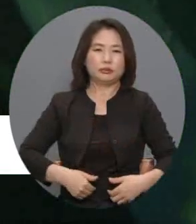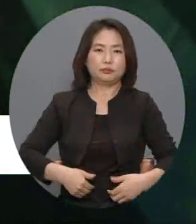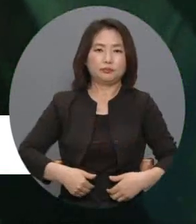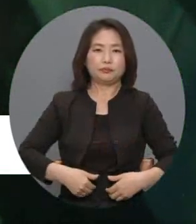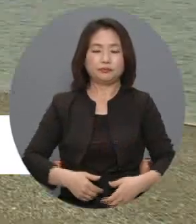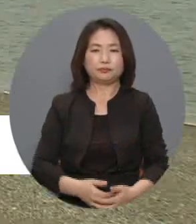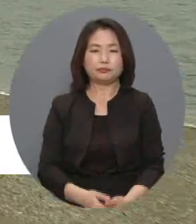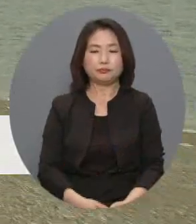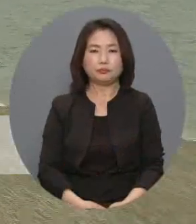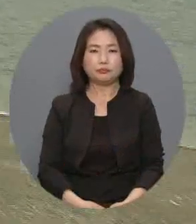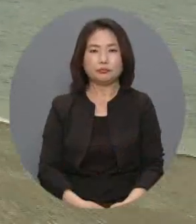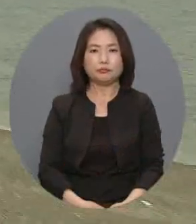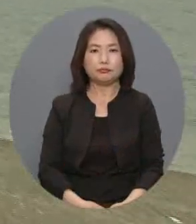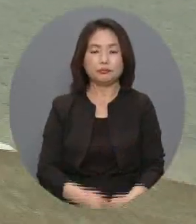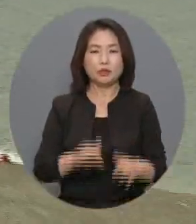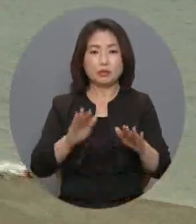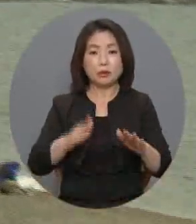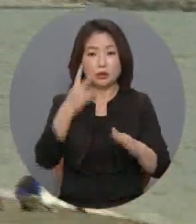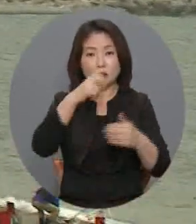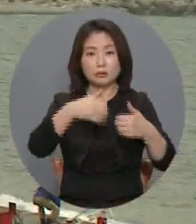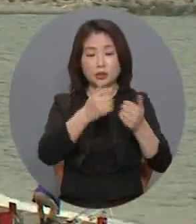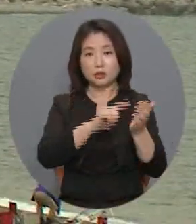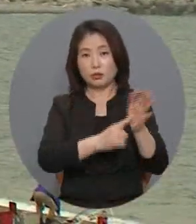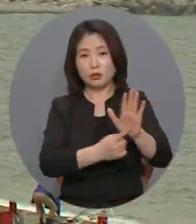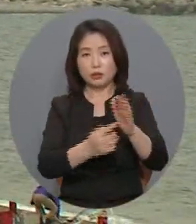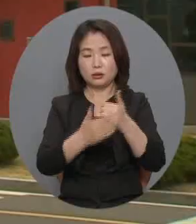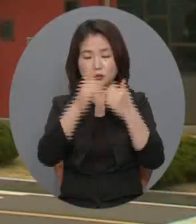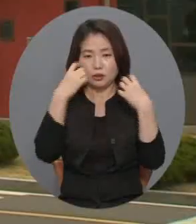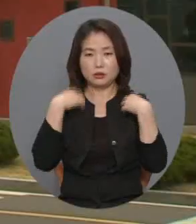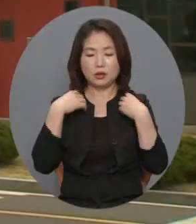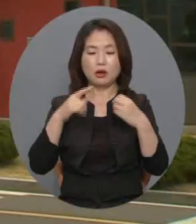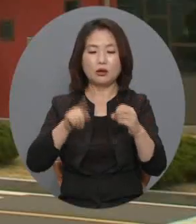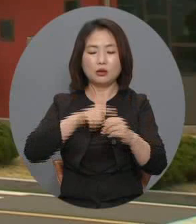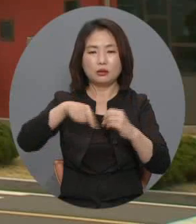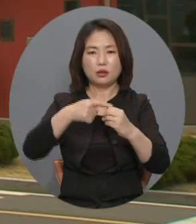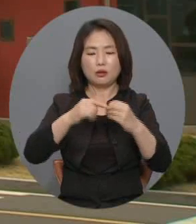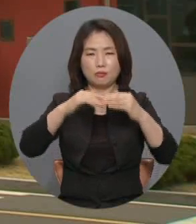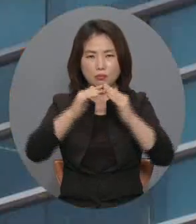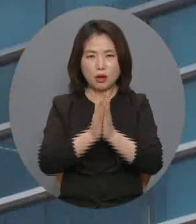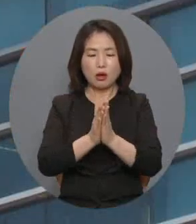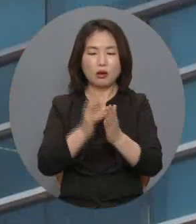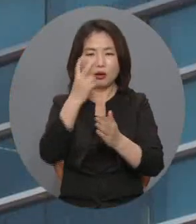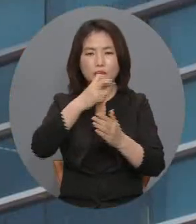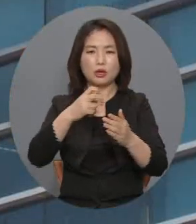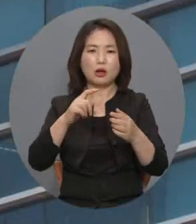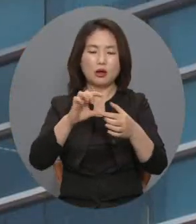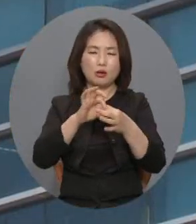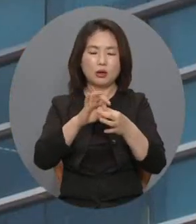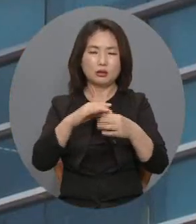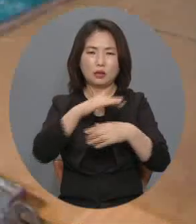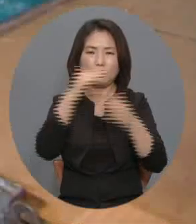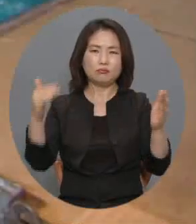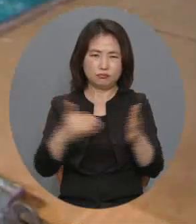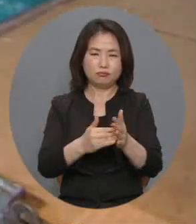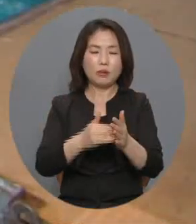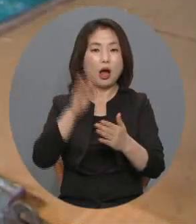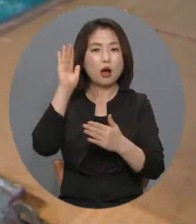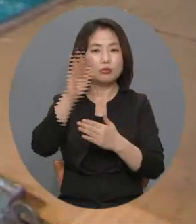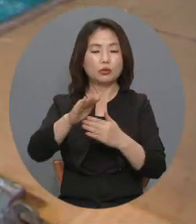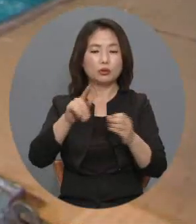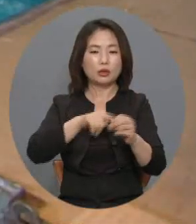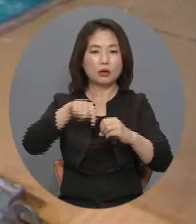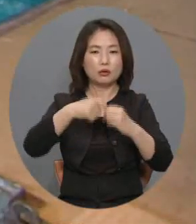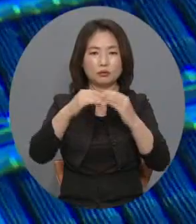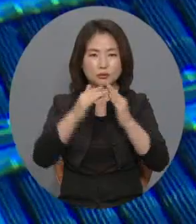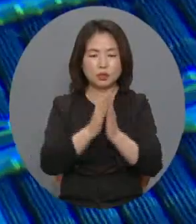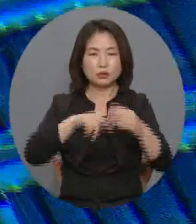된다라고 봅니다. 이번 감사 결과로 정부의 탈원전 로드맵에 대한 감사가 사실상 종지부를 찍고 앞으로